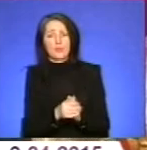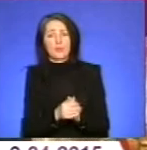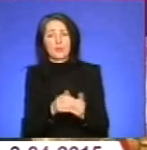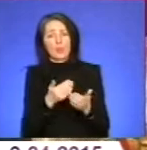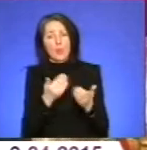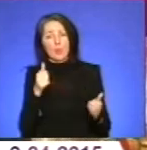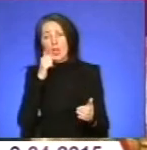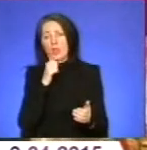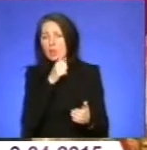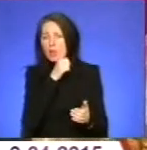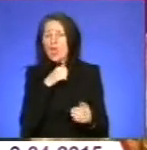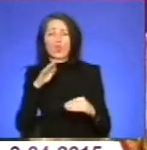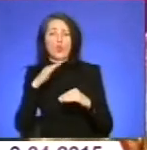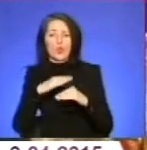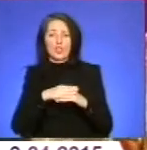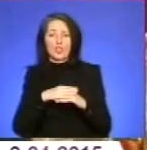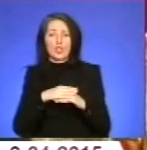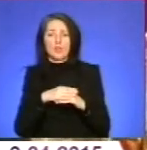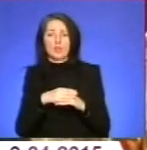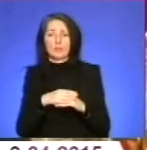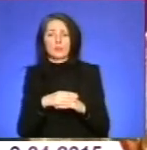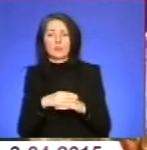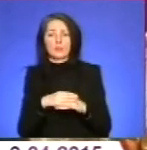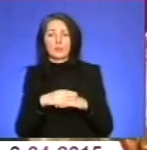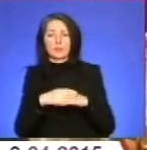перед тайною вечері.